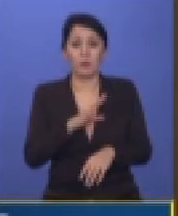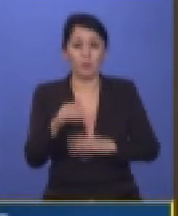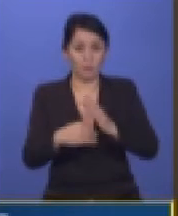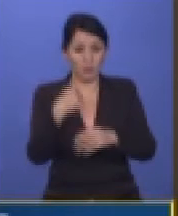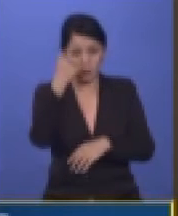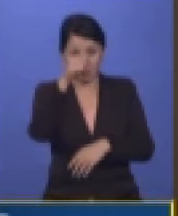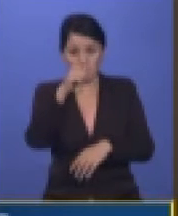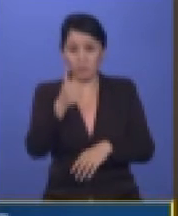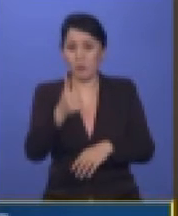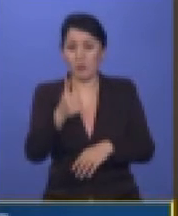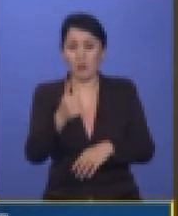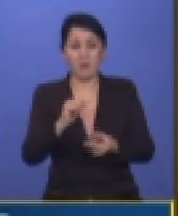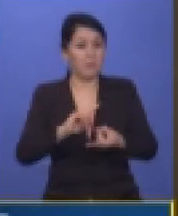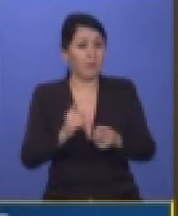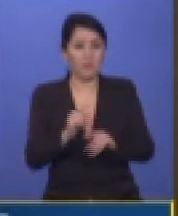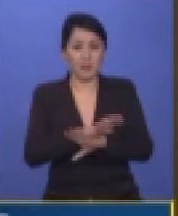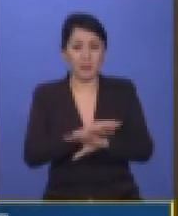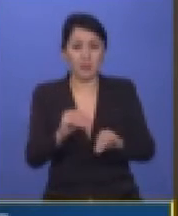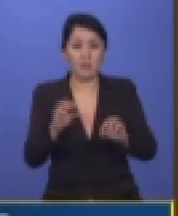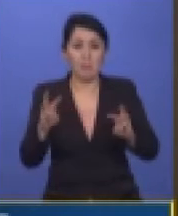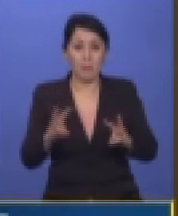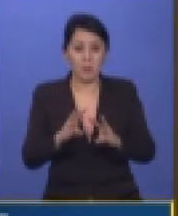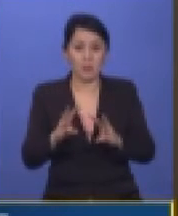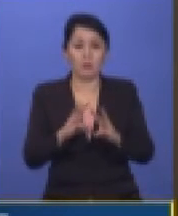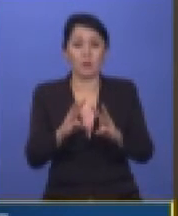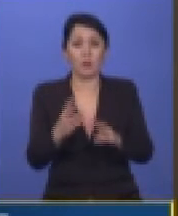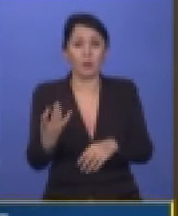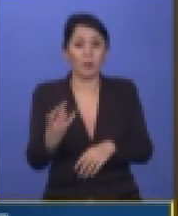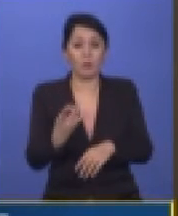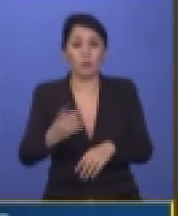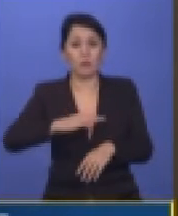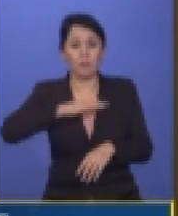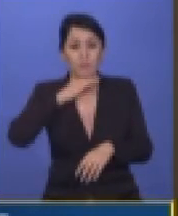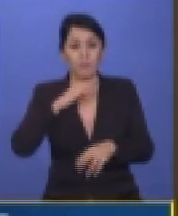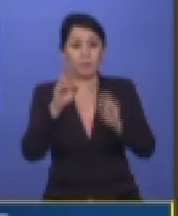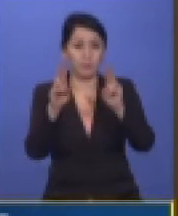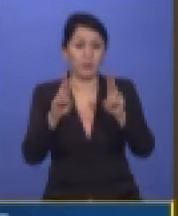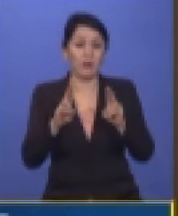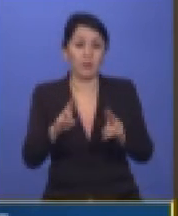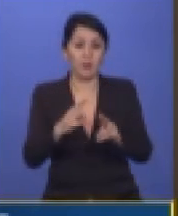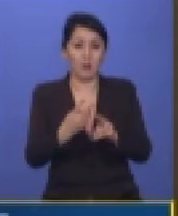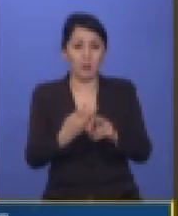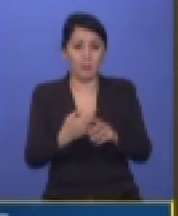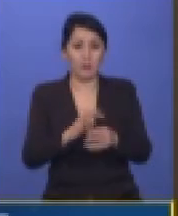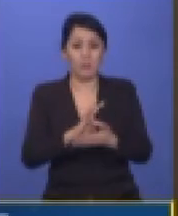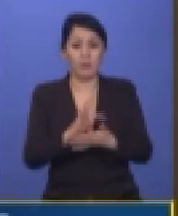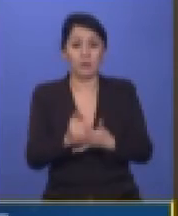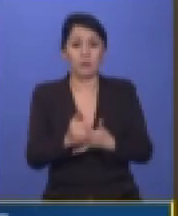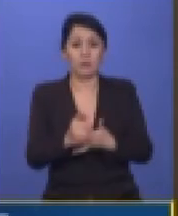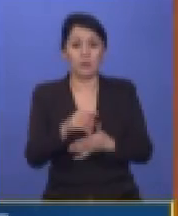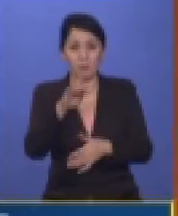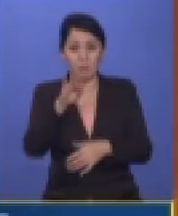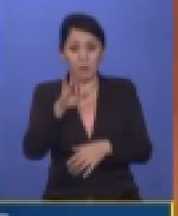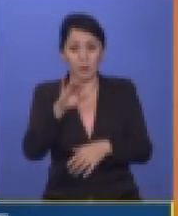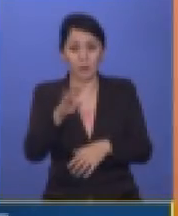года не омрачилась таким несчастьем, как пожар, также необходимо соблюдать правила пожарной безопасности при использовании пиротехнических